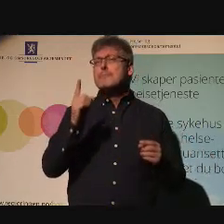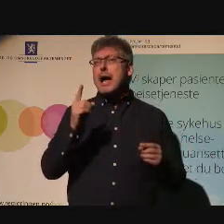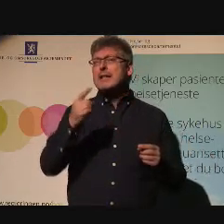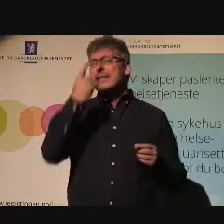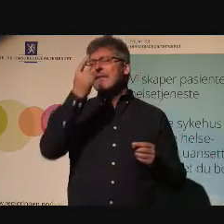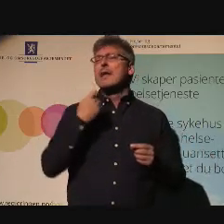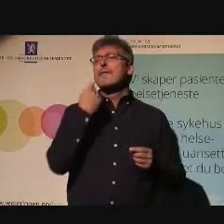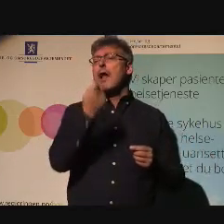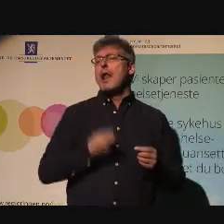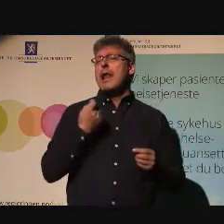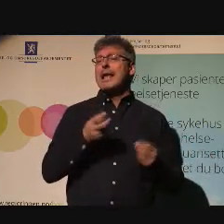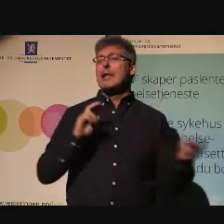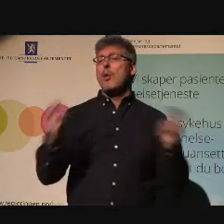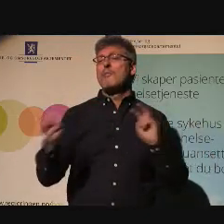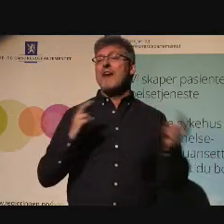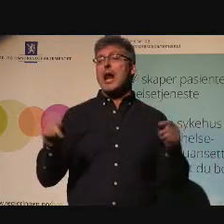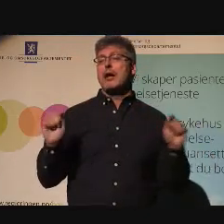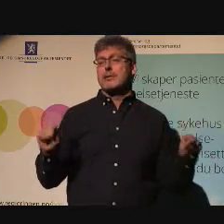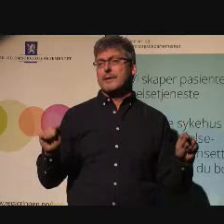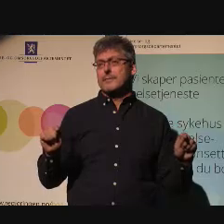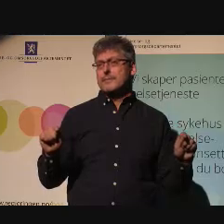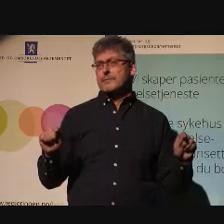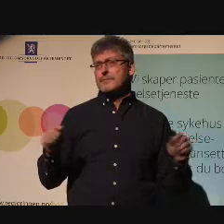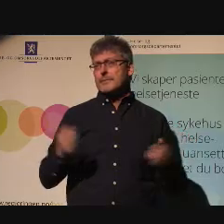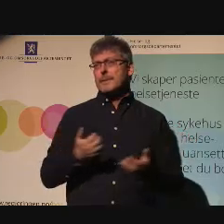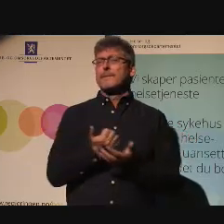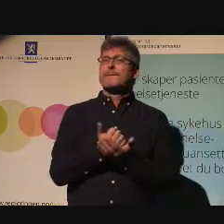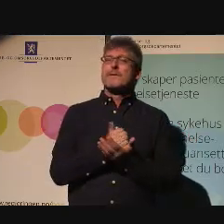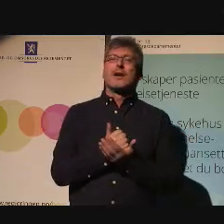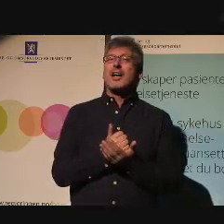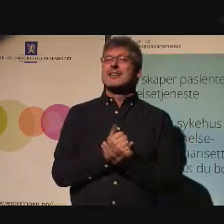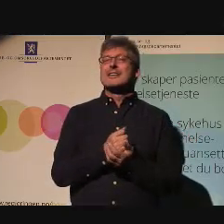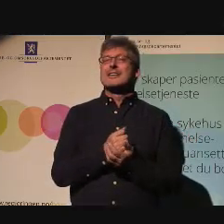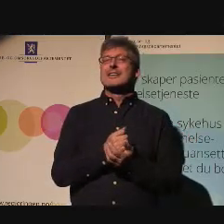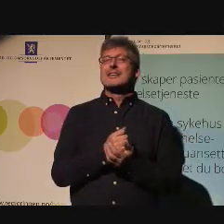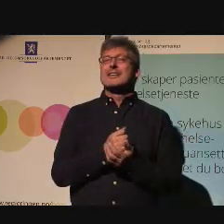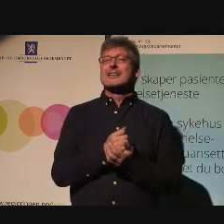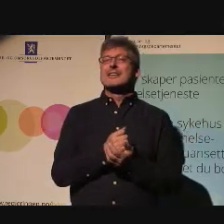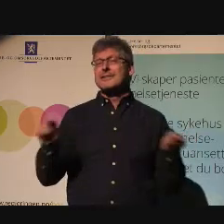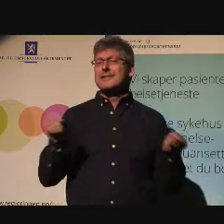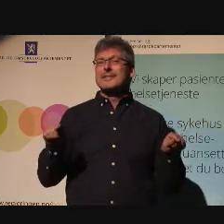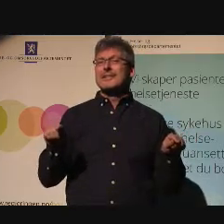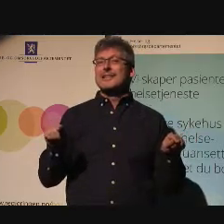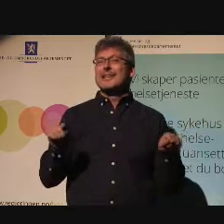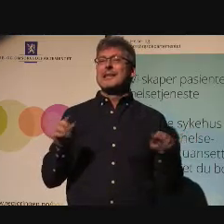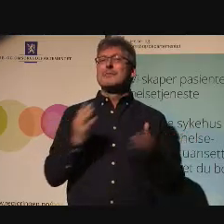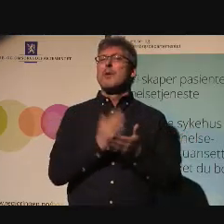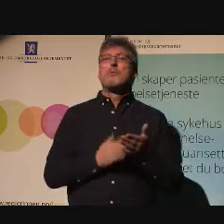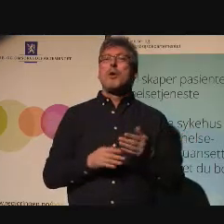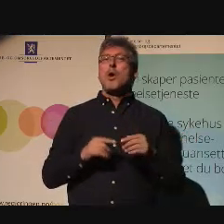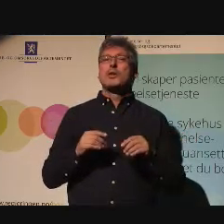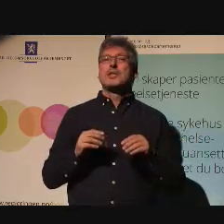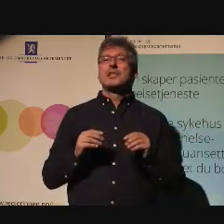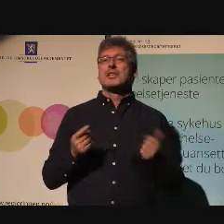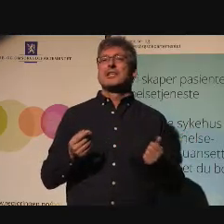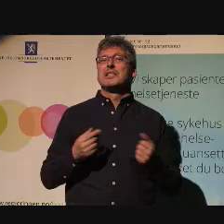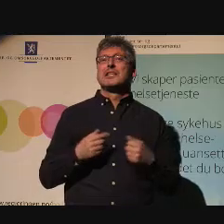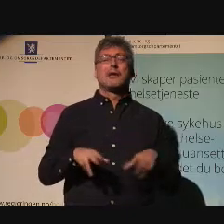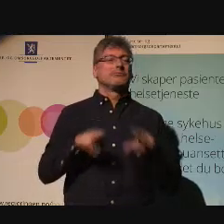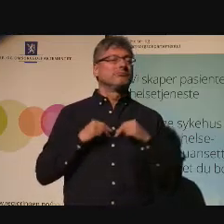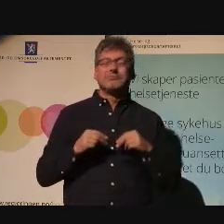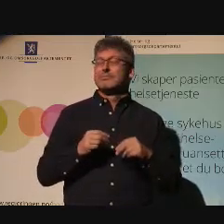hverandre. Og kanskje så anerkjenner en heller ikke nok hverandres kompetanse. Og